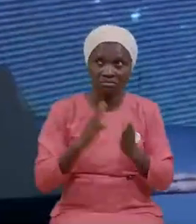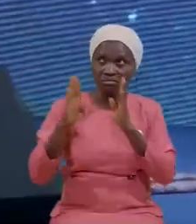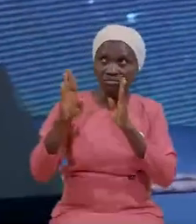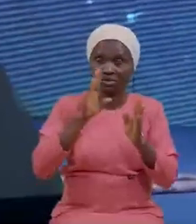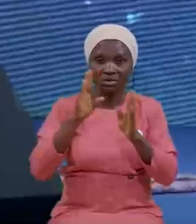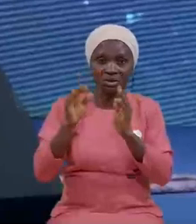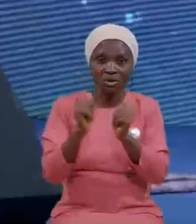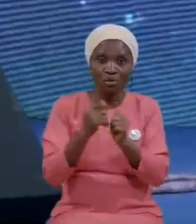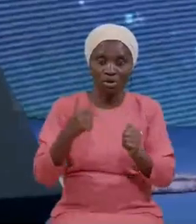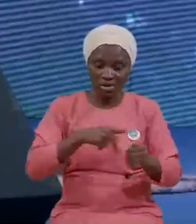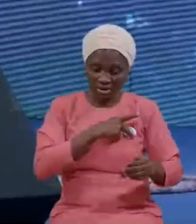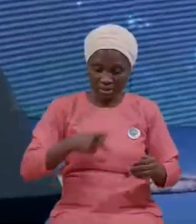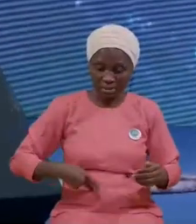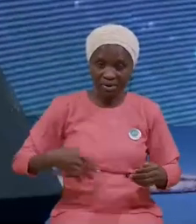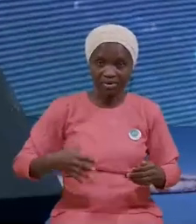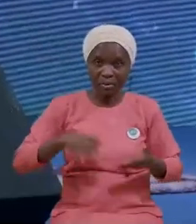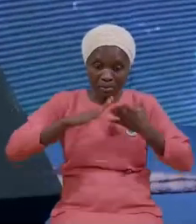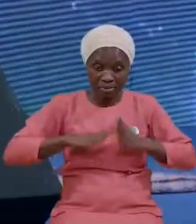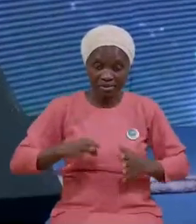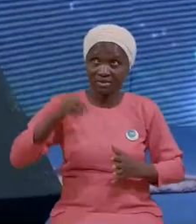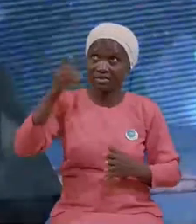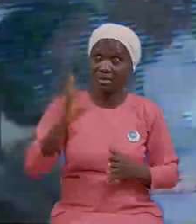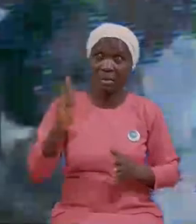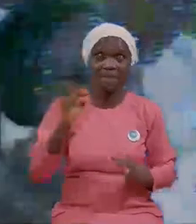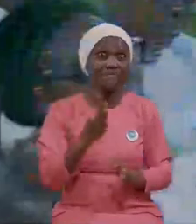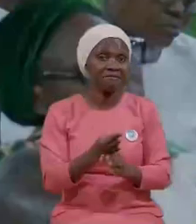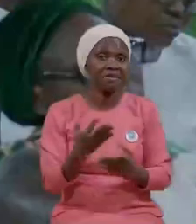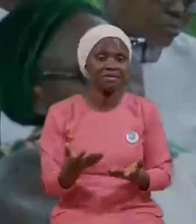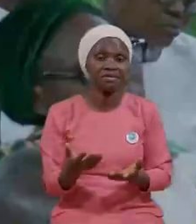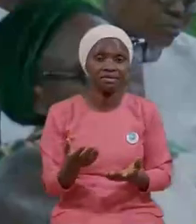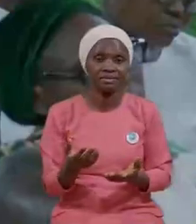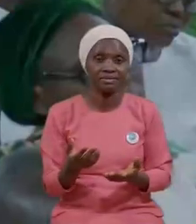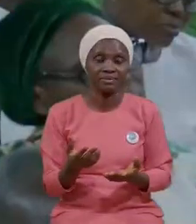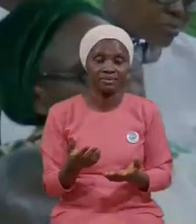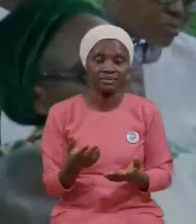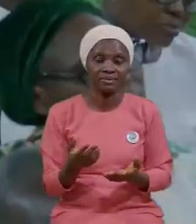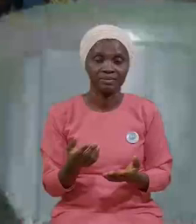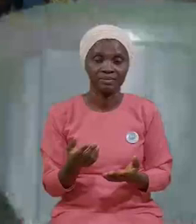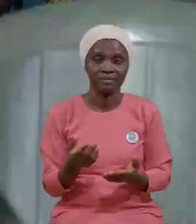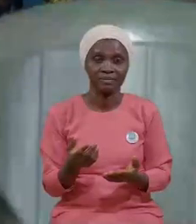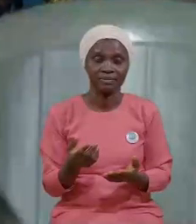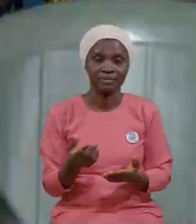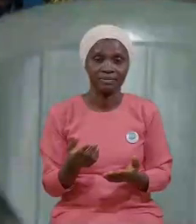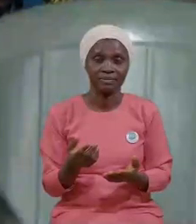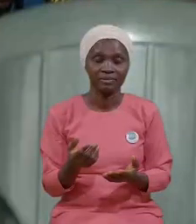Ils n'avaient pas tous interagi avec la paix de Dieu dans leur vie.